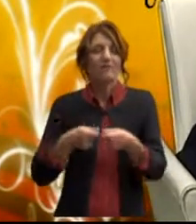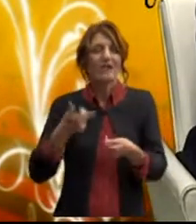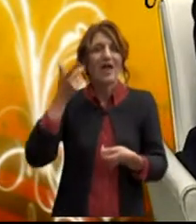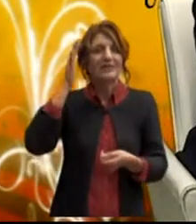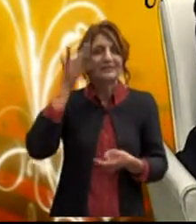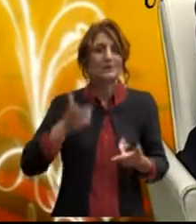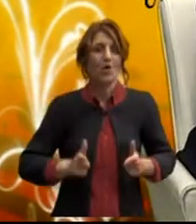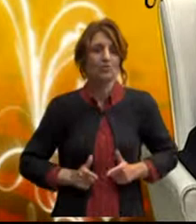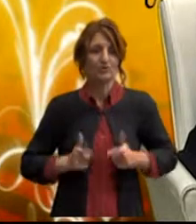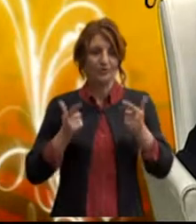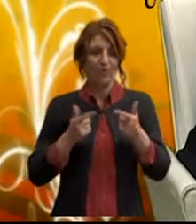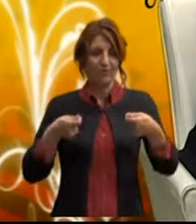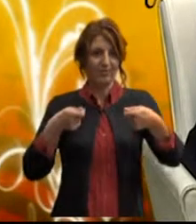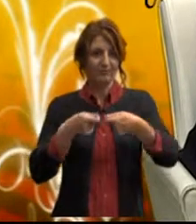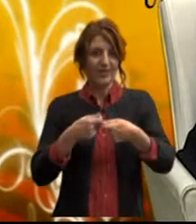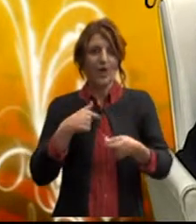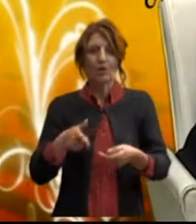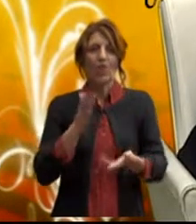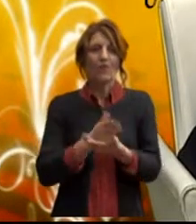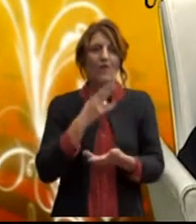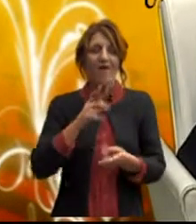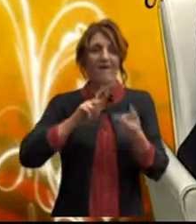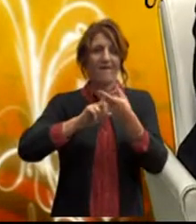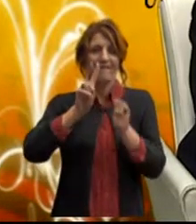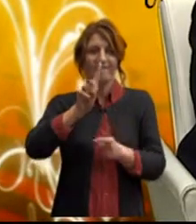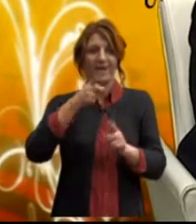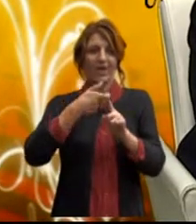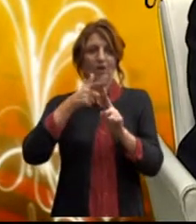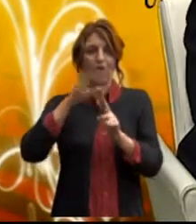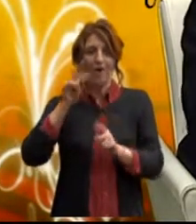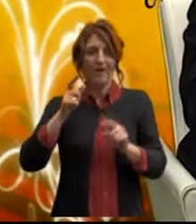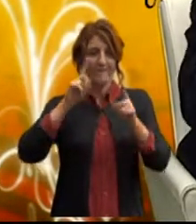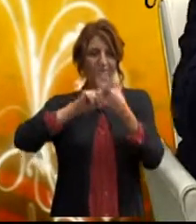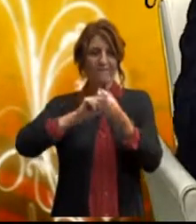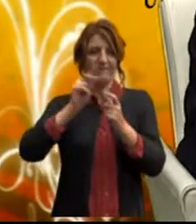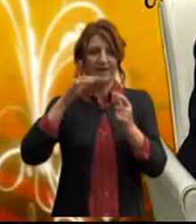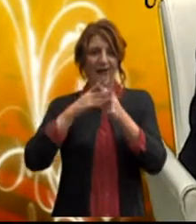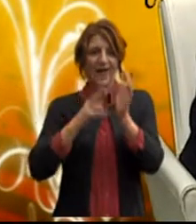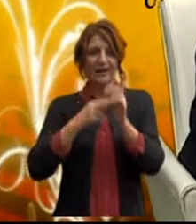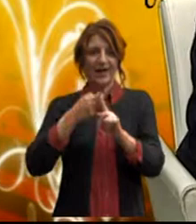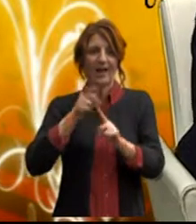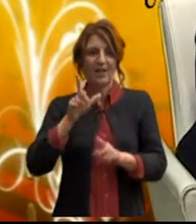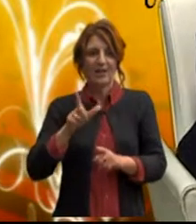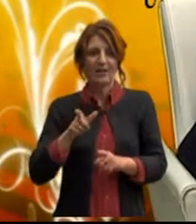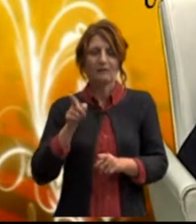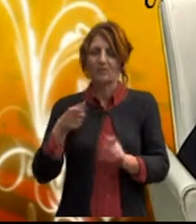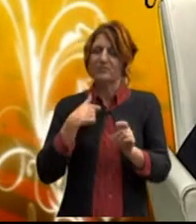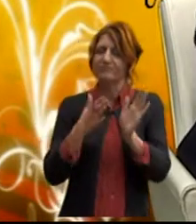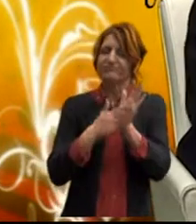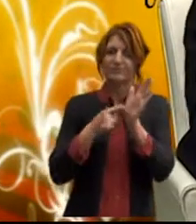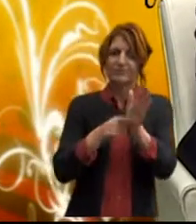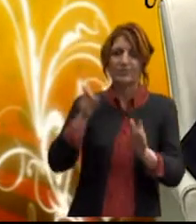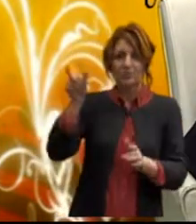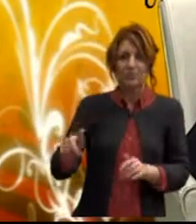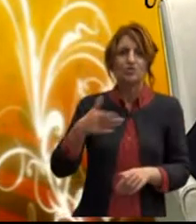života. Ja tu onda uvijek spomenem Viktora Frankla. Dakle, on je meni uzor. Dakle, to je čovjek koji je Židov,